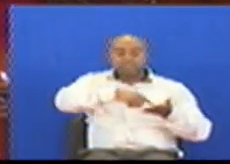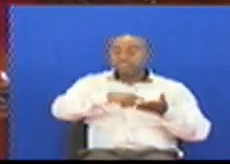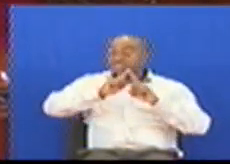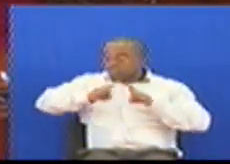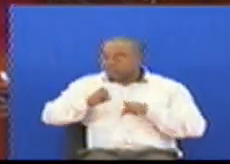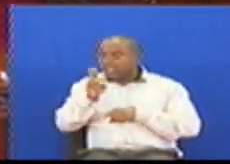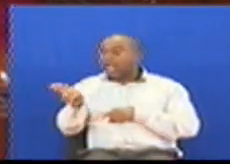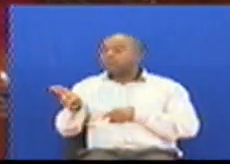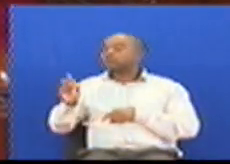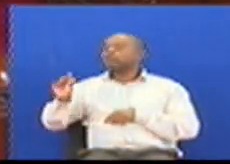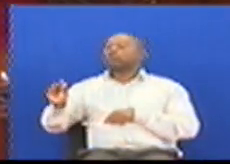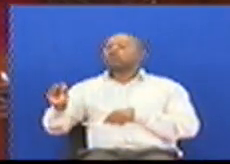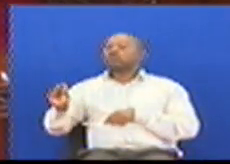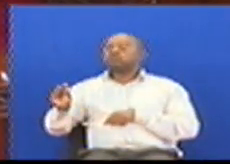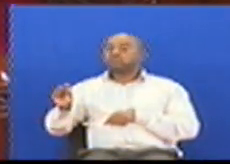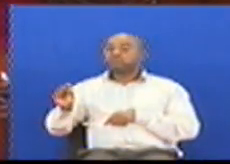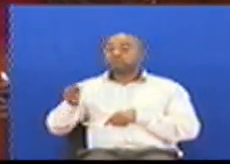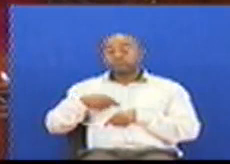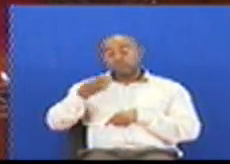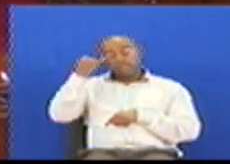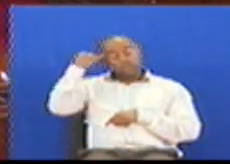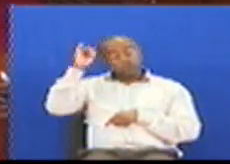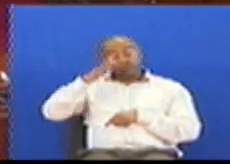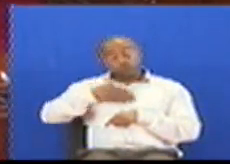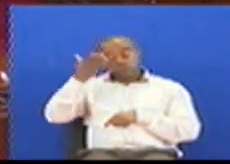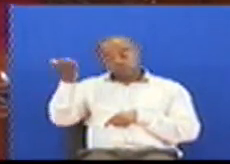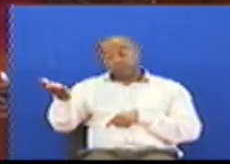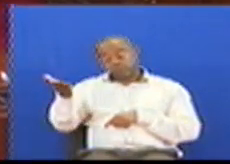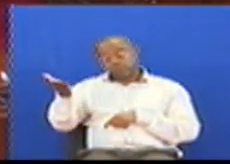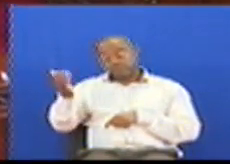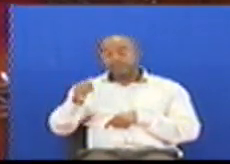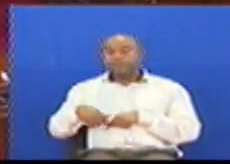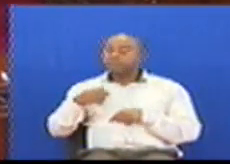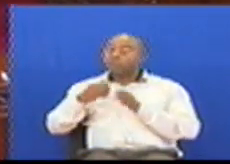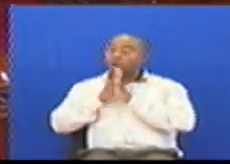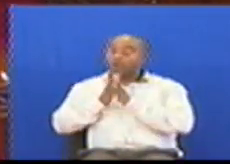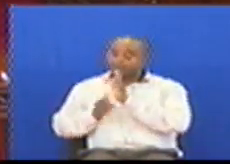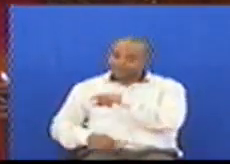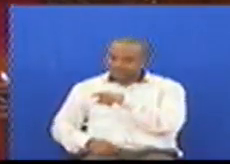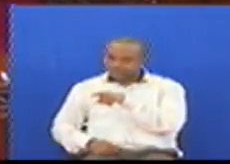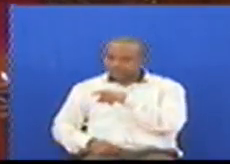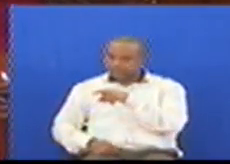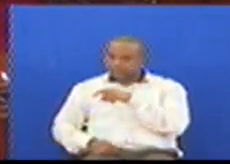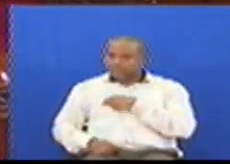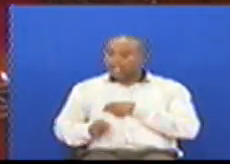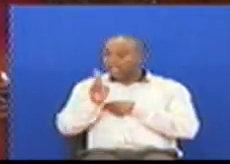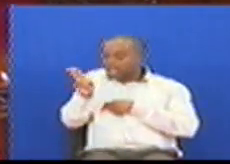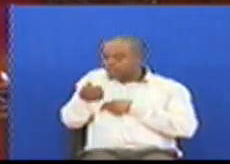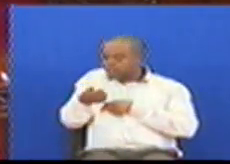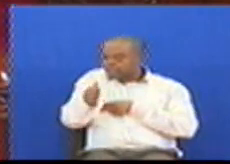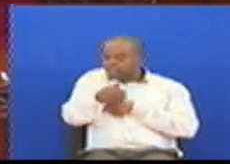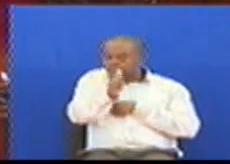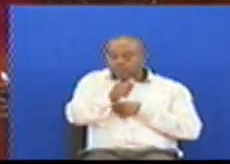halmashauri zinatoa kidogo. Kwa hiyo ushauri wangu, Mheshimiwa Naibu Spika, nimalizie kwa kuomba halmashauri zishindanishwe kwa halmashauri na